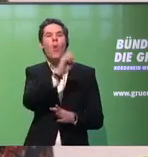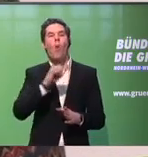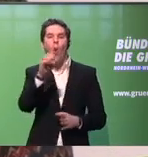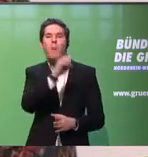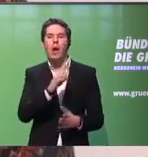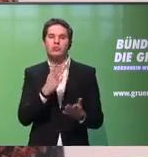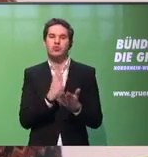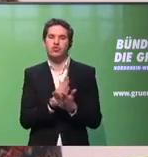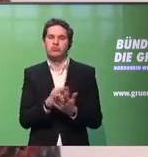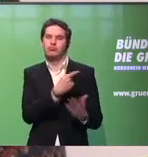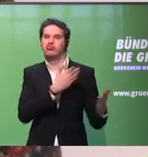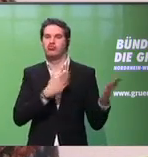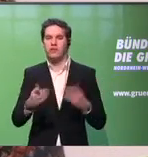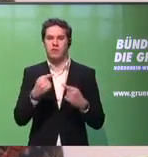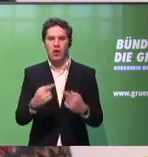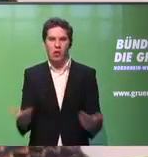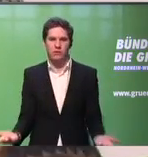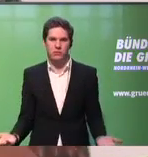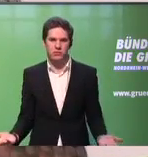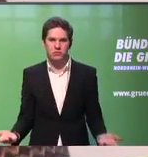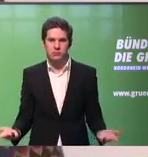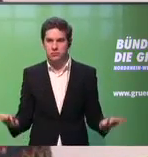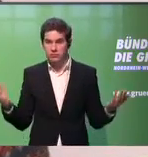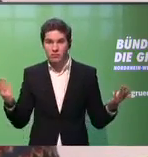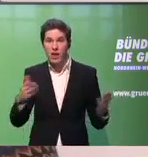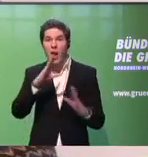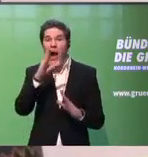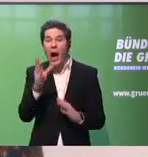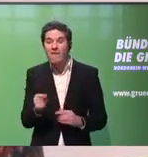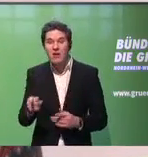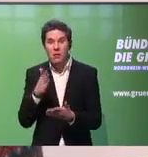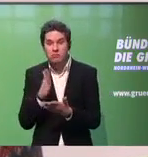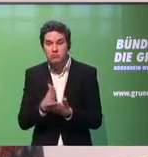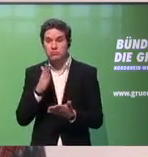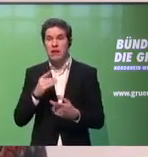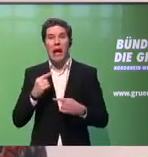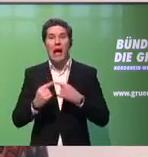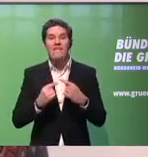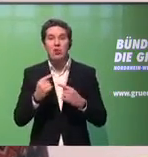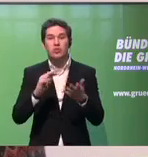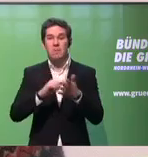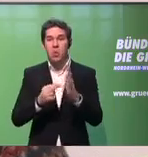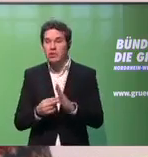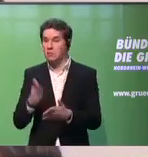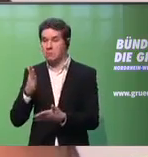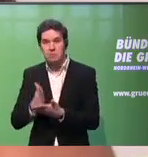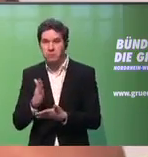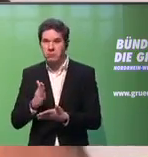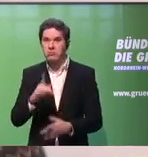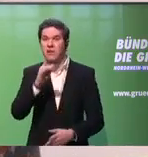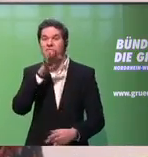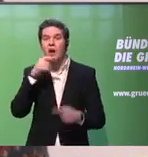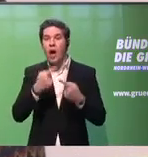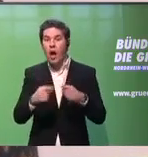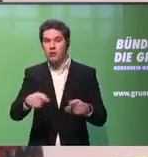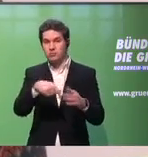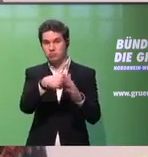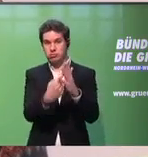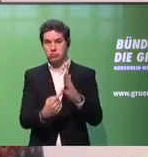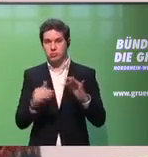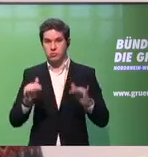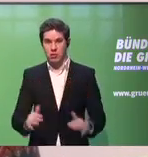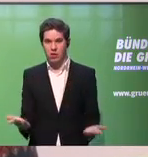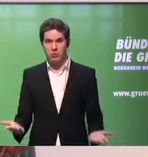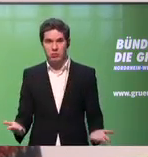Union, nicht nur was Afrika und Entwicklungspolitik angeht, sondern Lampedusa steht eben auch für das Versagen